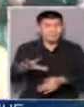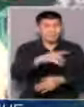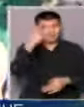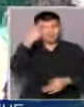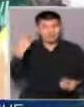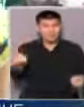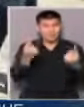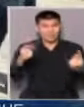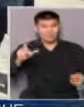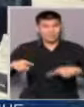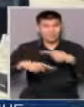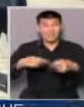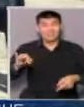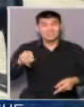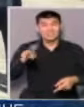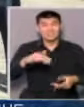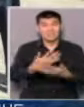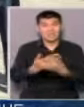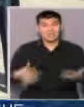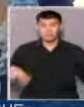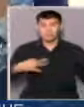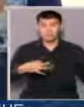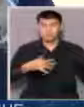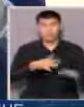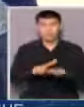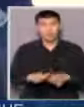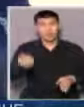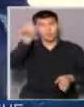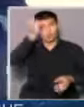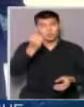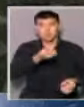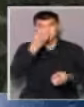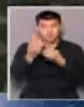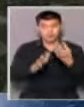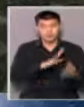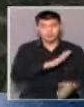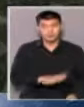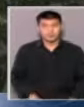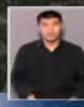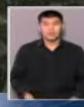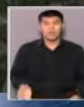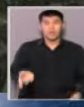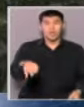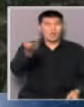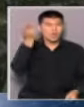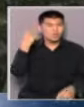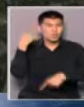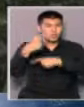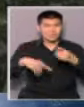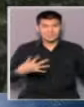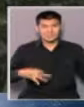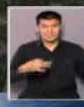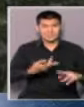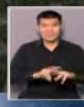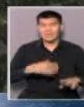Шара барысында оркестр Дина анамыздың күйлерін орындап, ескерткішіне гүл шоқтары қойылды. Көне домбыра күмбірлегенде